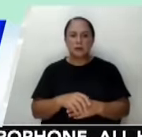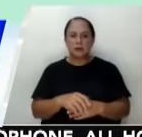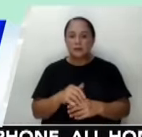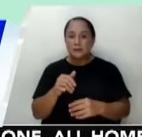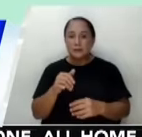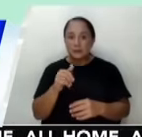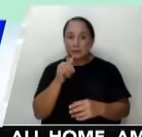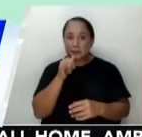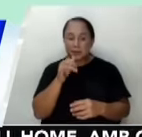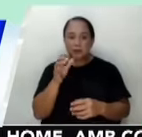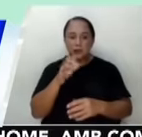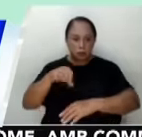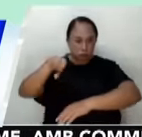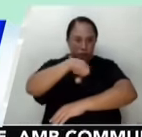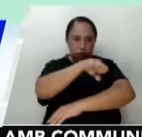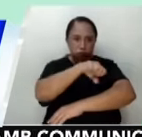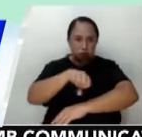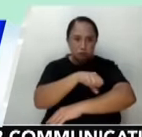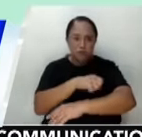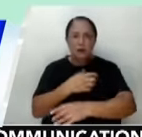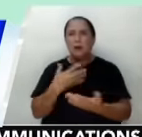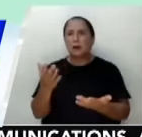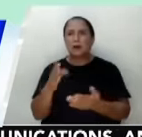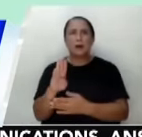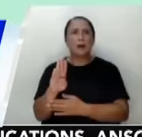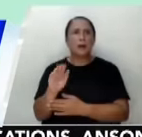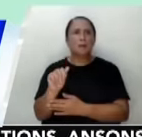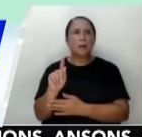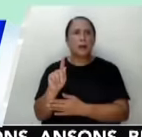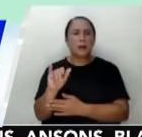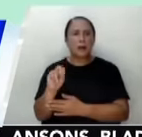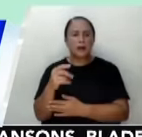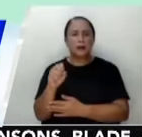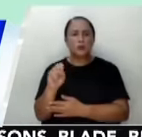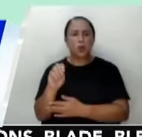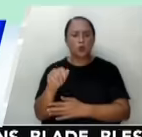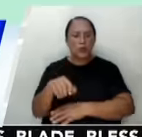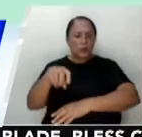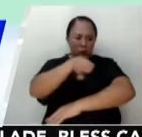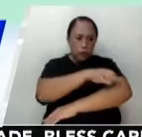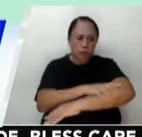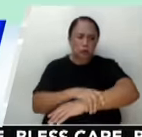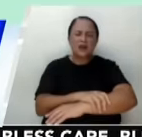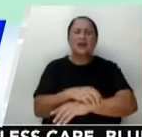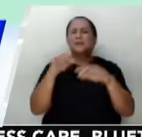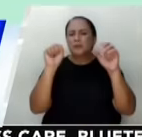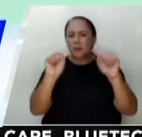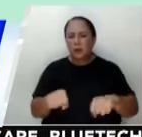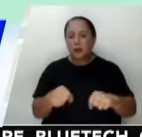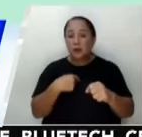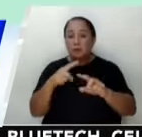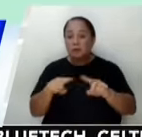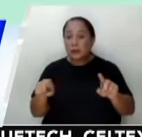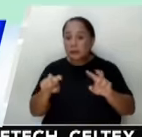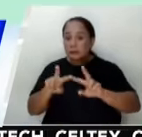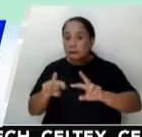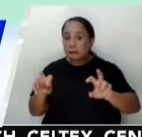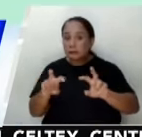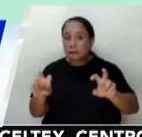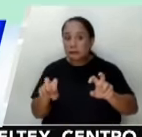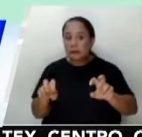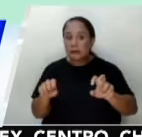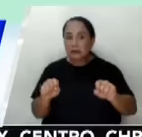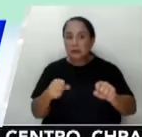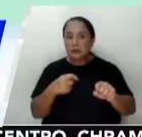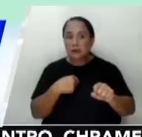pinagsamang meron pang baking soda. Pwede naman yon. Kaya lang sa mga pag-aaral, pwedeng nagmimintis,